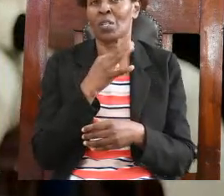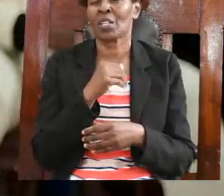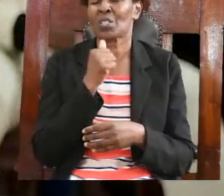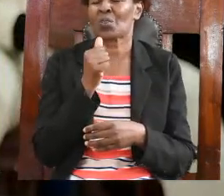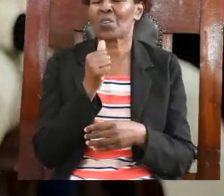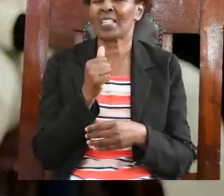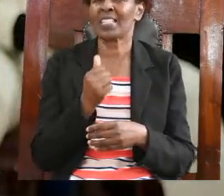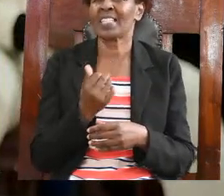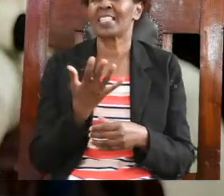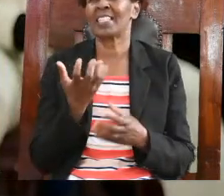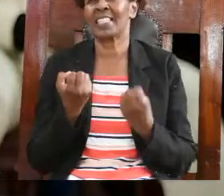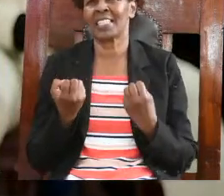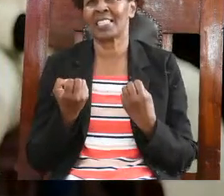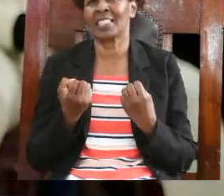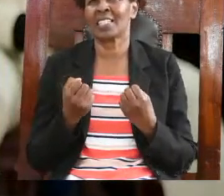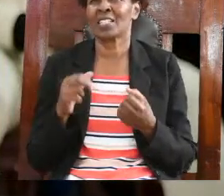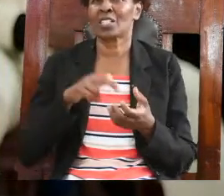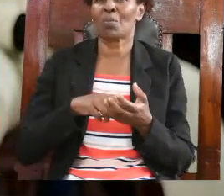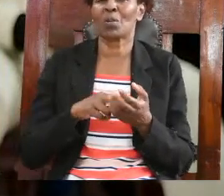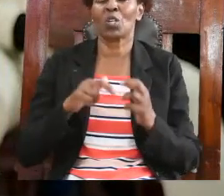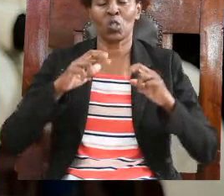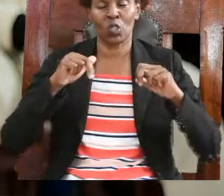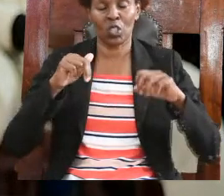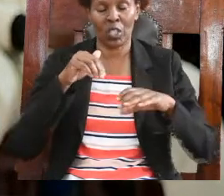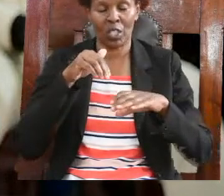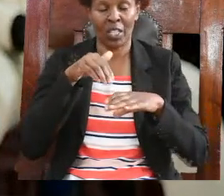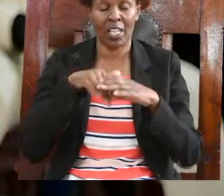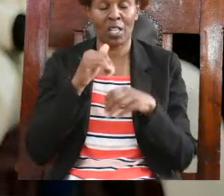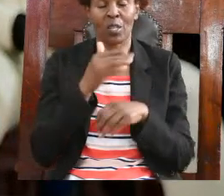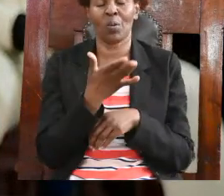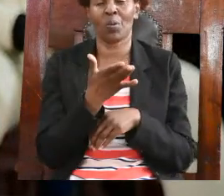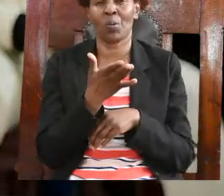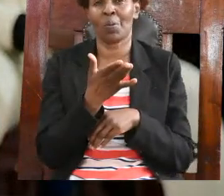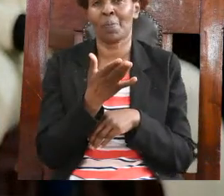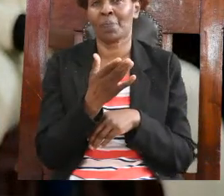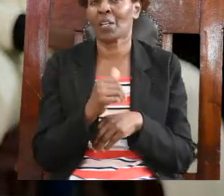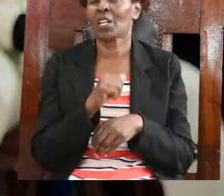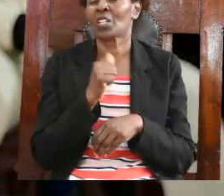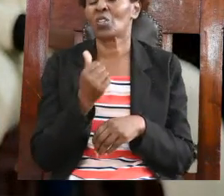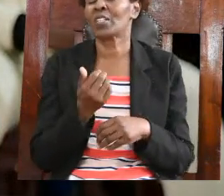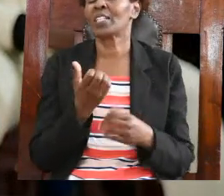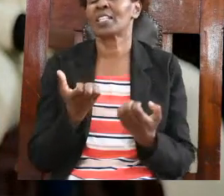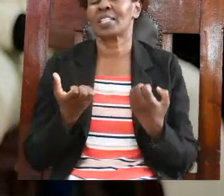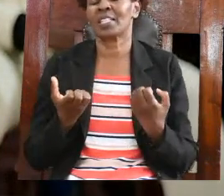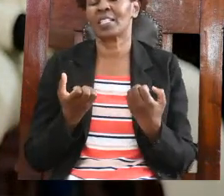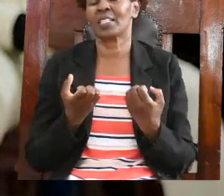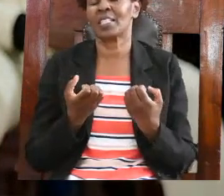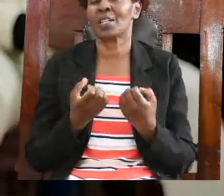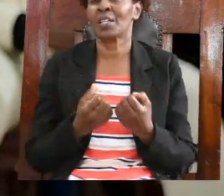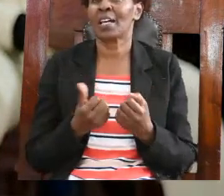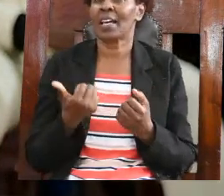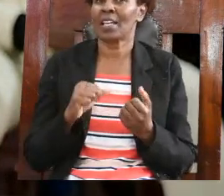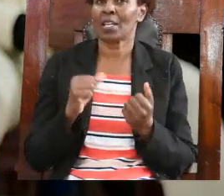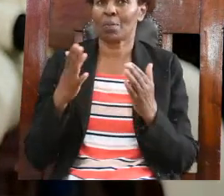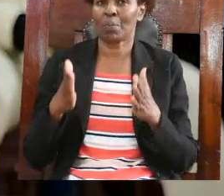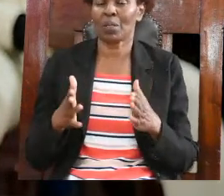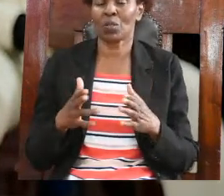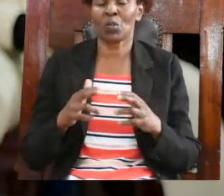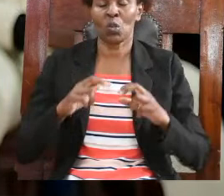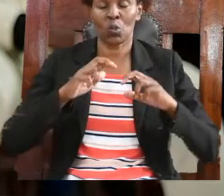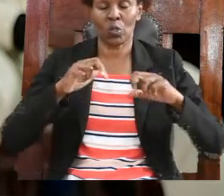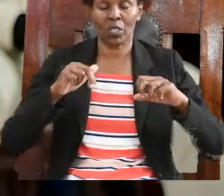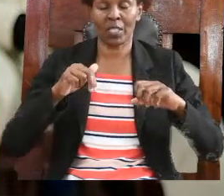hauhitaji usimamizi. Praise be to God. Ukomavu wa kiroho hauhitaji usimamizi. Paulo